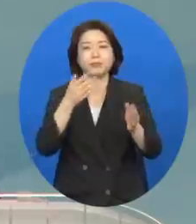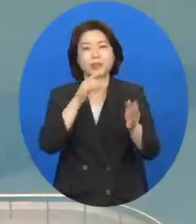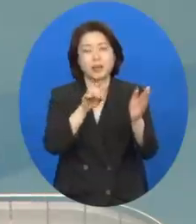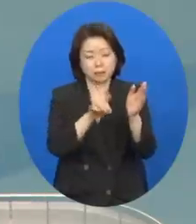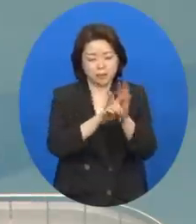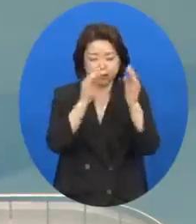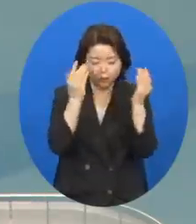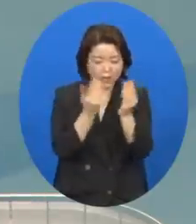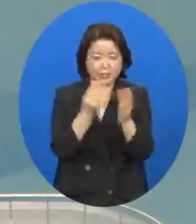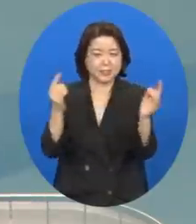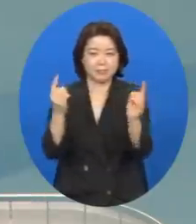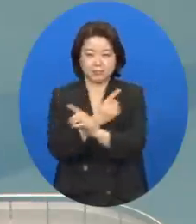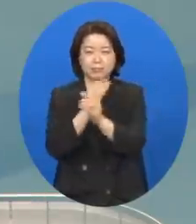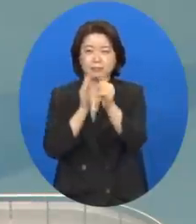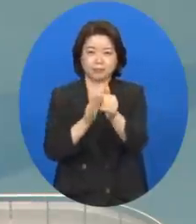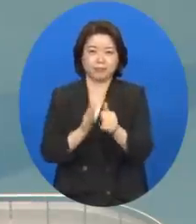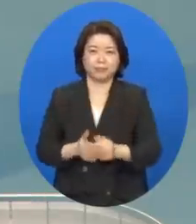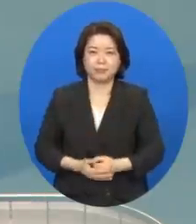완전히 바꾸셔야 합니다.